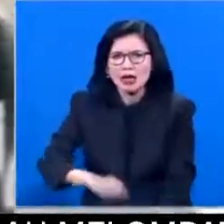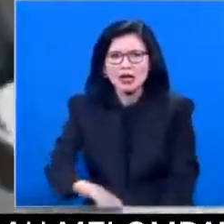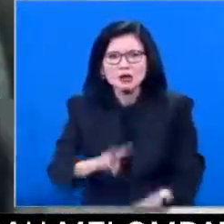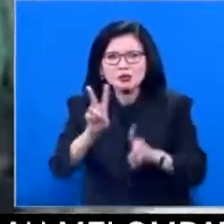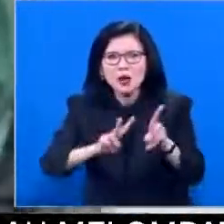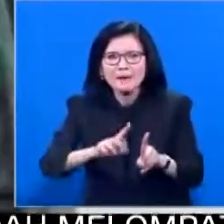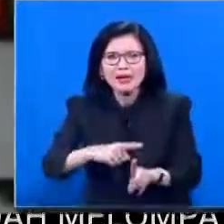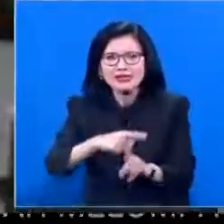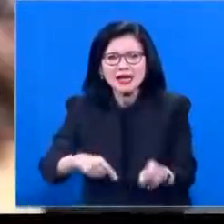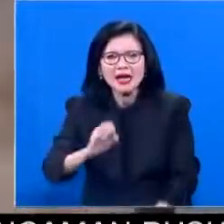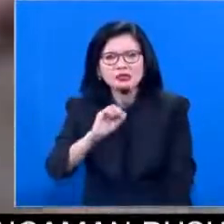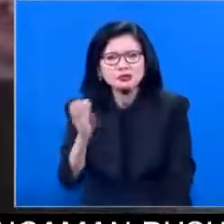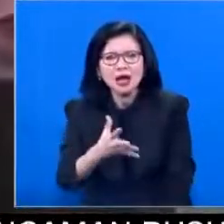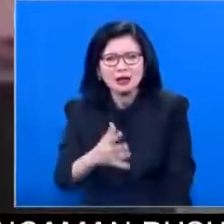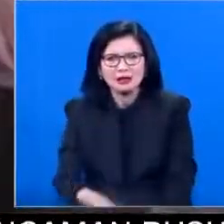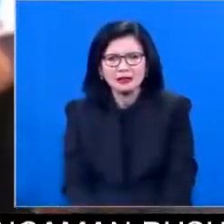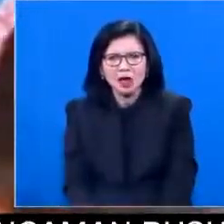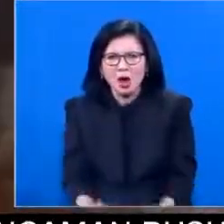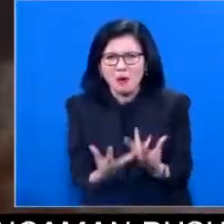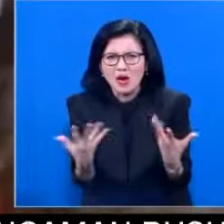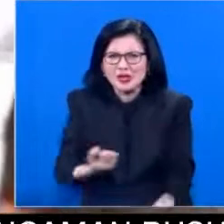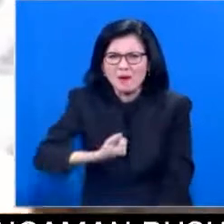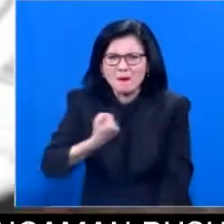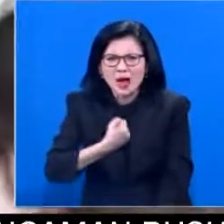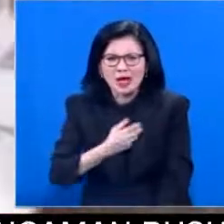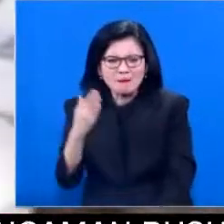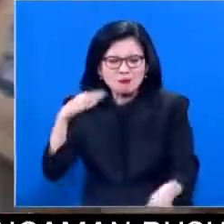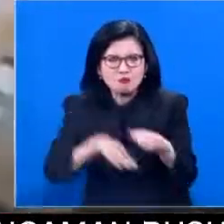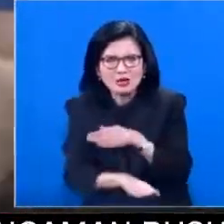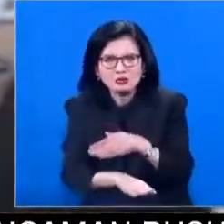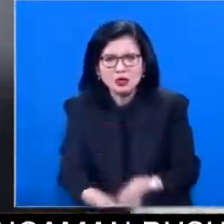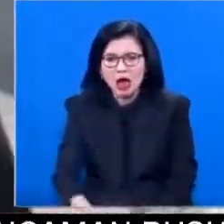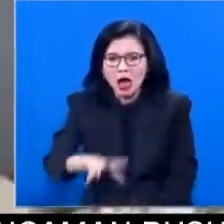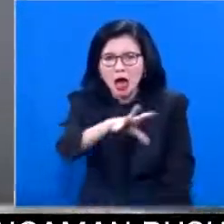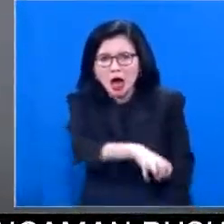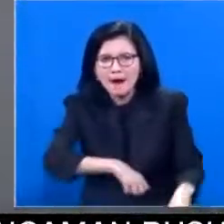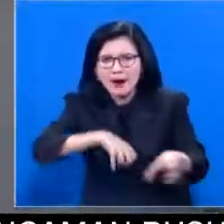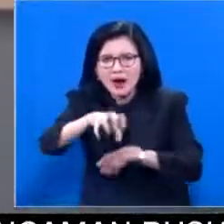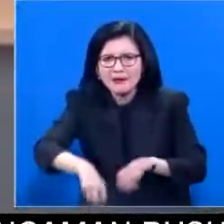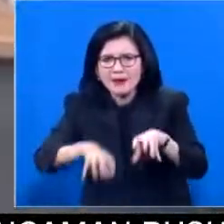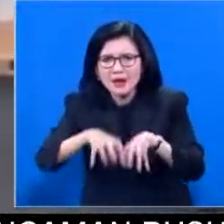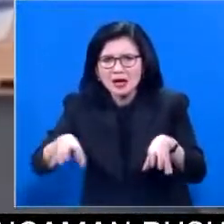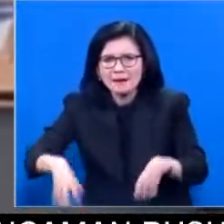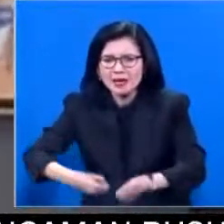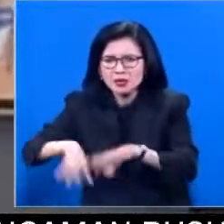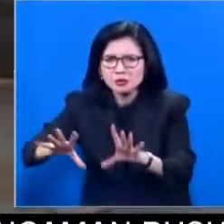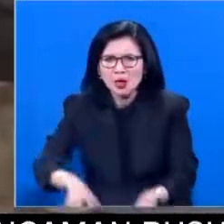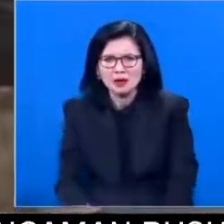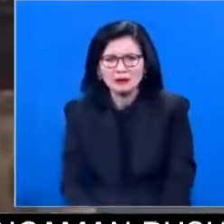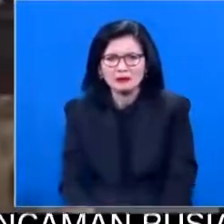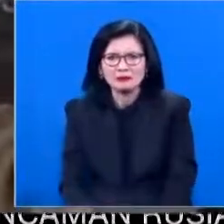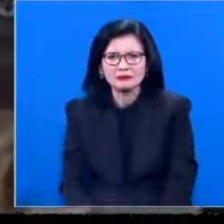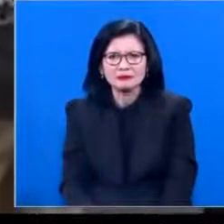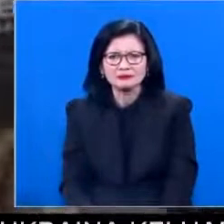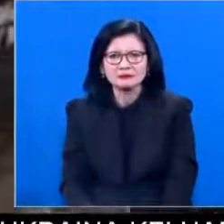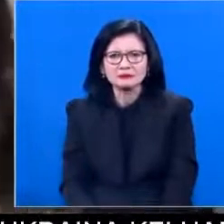juta 500 ribu rupiah. Masa yang geram kemudian merangsek masuk, kemudian mengambil kembali barang dagangan milik nasabah yang sempat disita